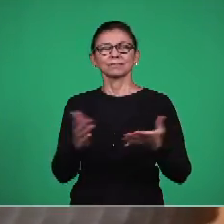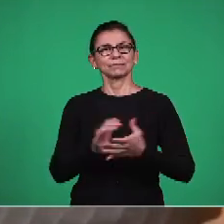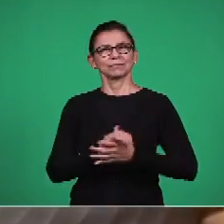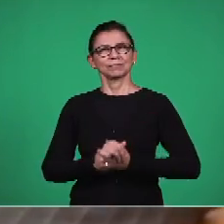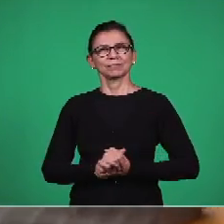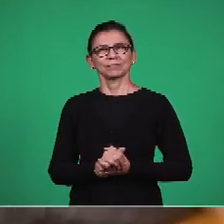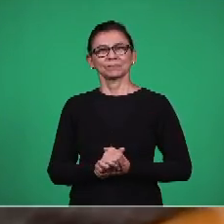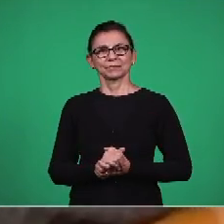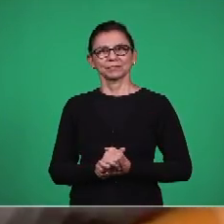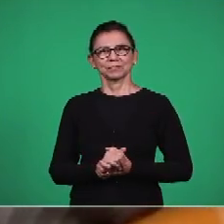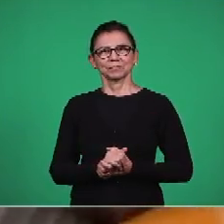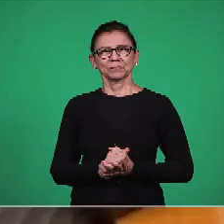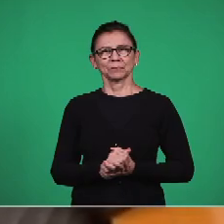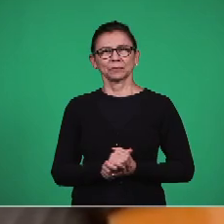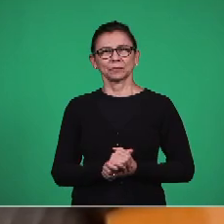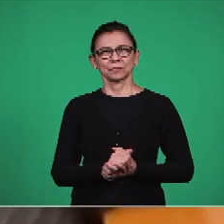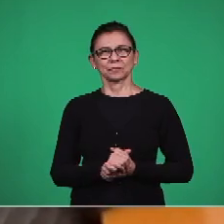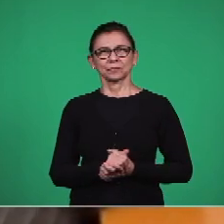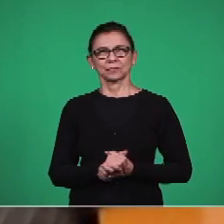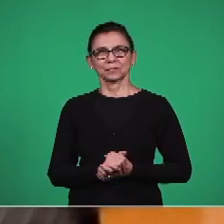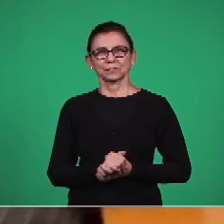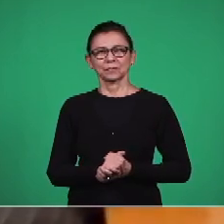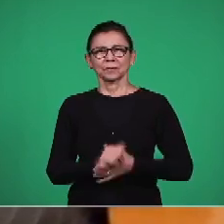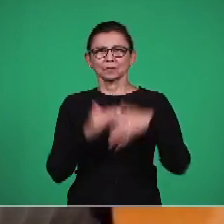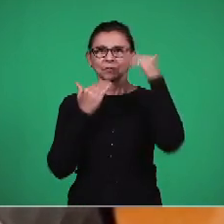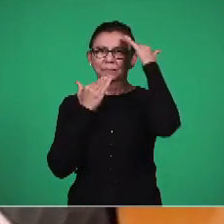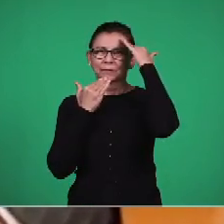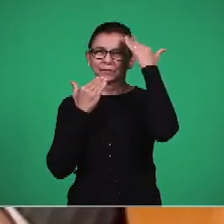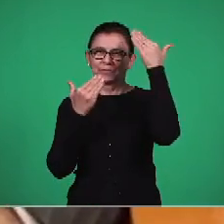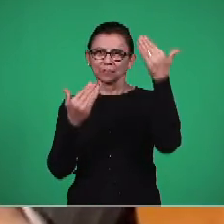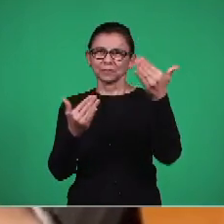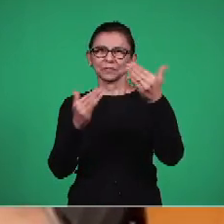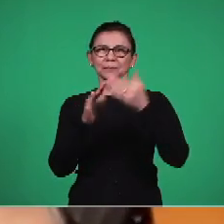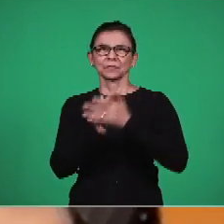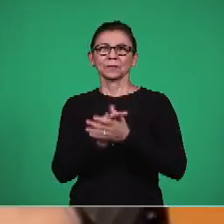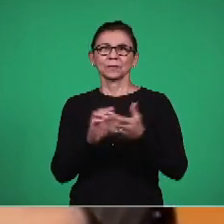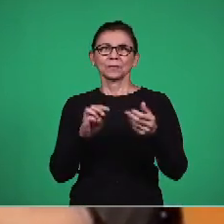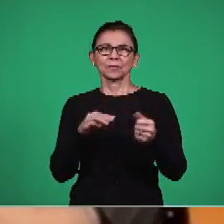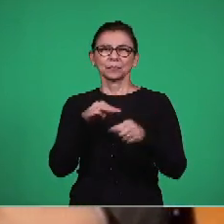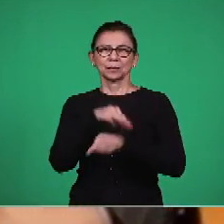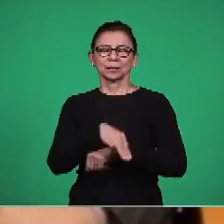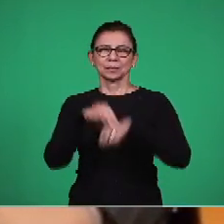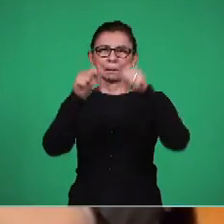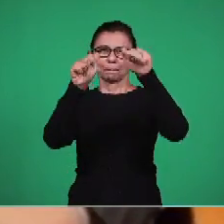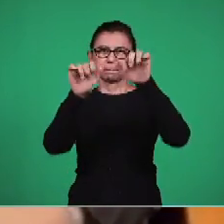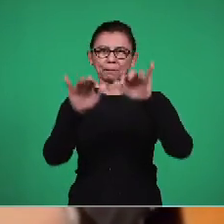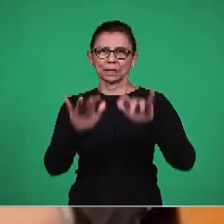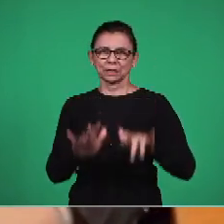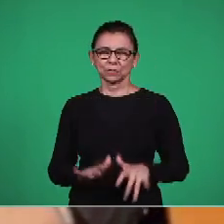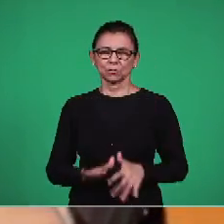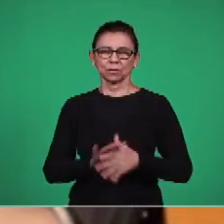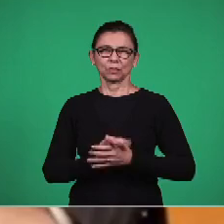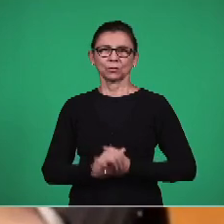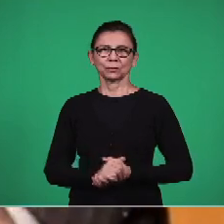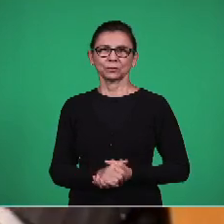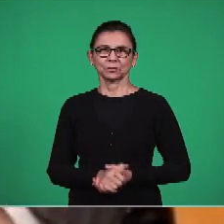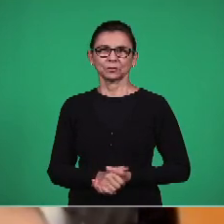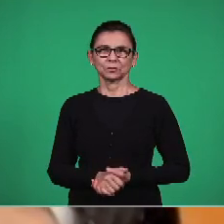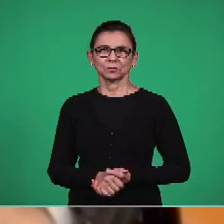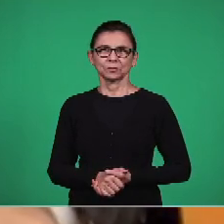ваше благословенное служение. E agradecer pelo vosso ministério abençoado. И желаем